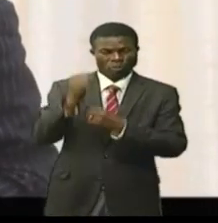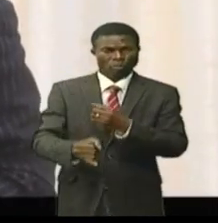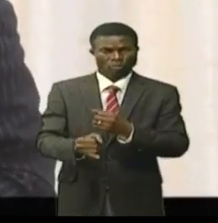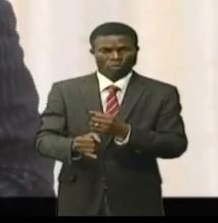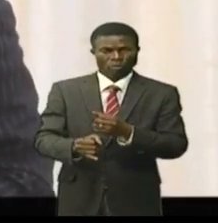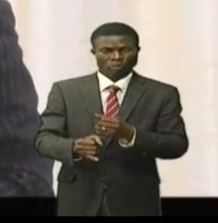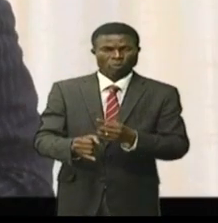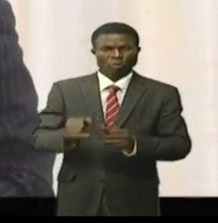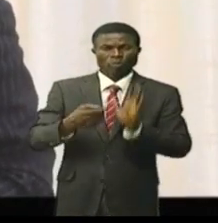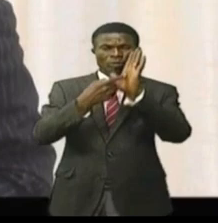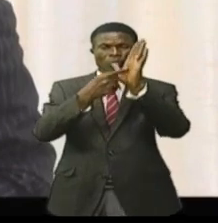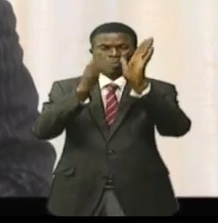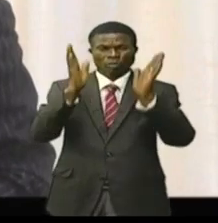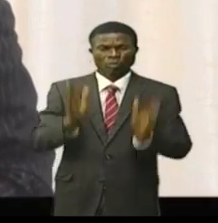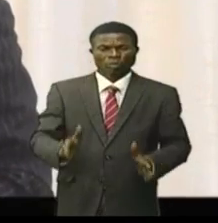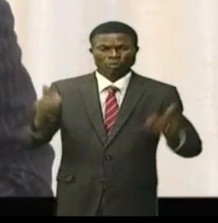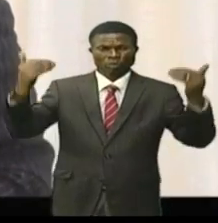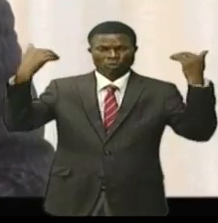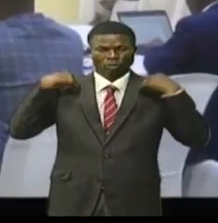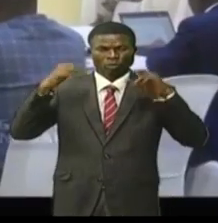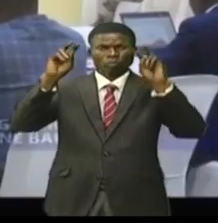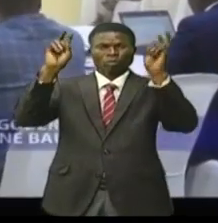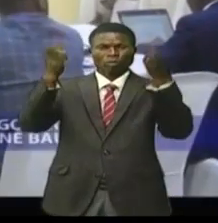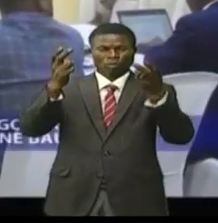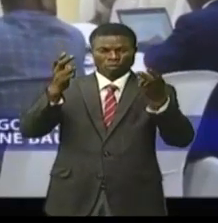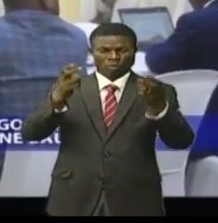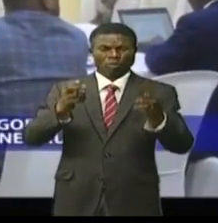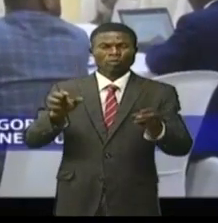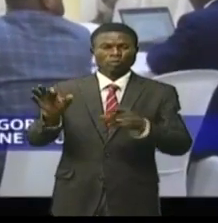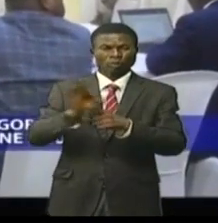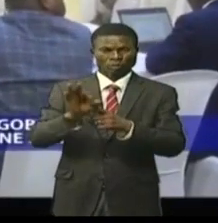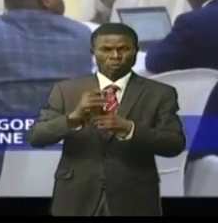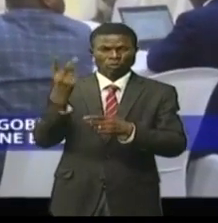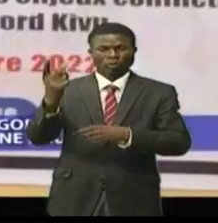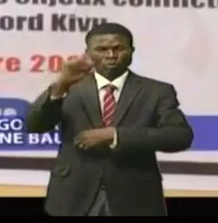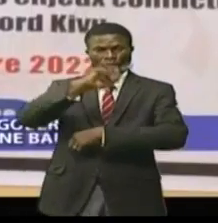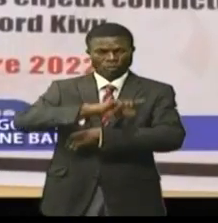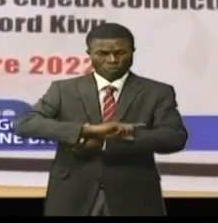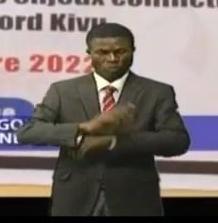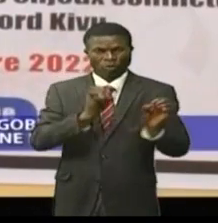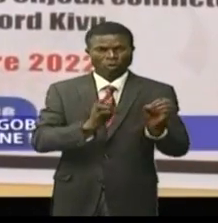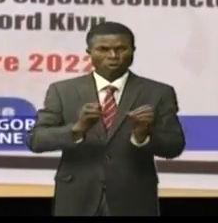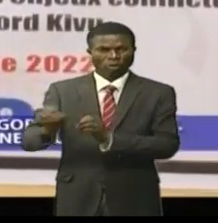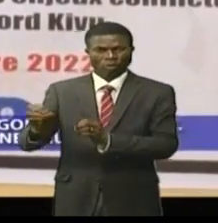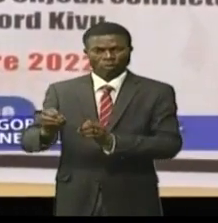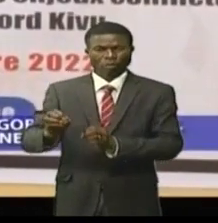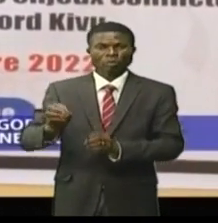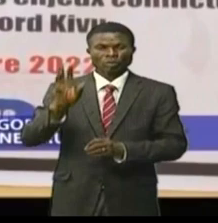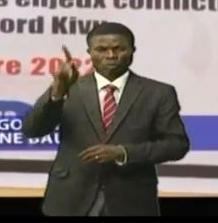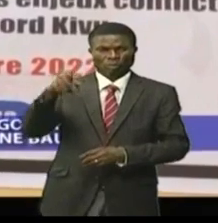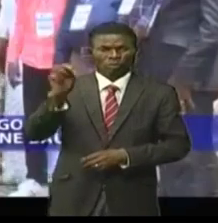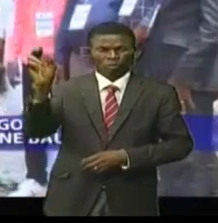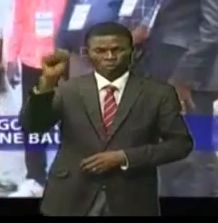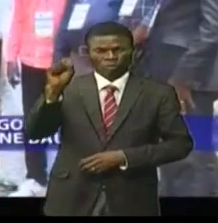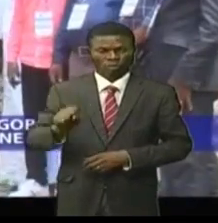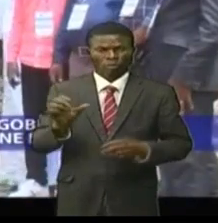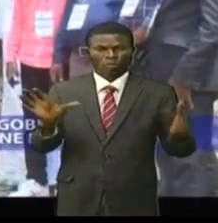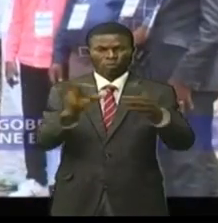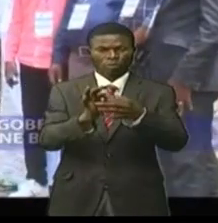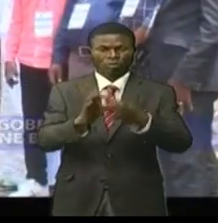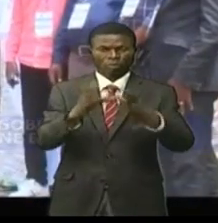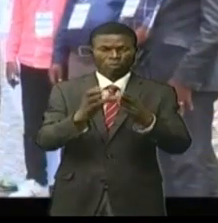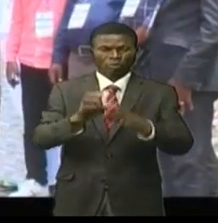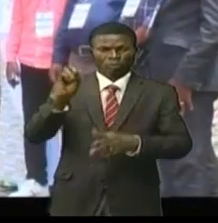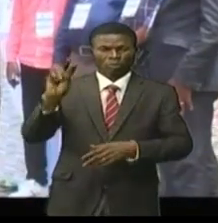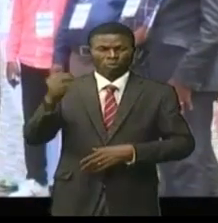par le représentant de l'autorité urbaine et ces assises de 2 jours étaient organisées par le PDRCS en collaboration avec